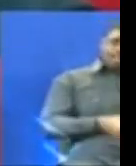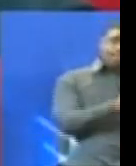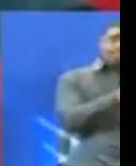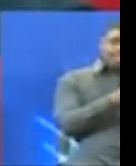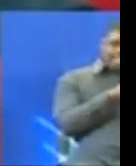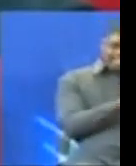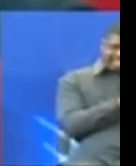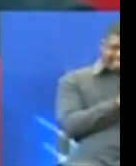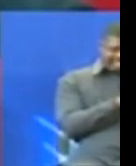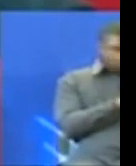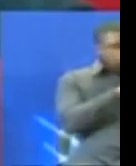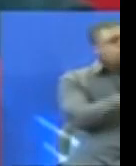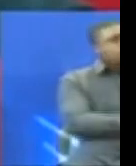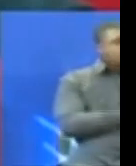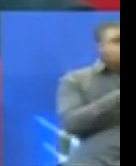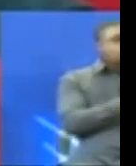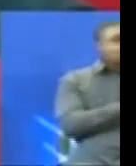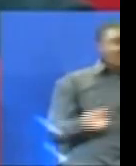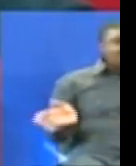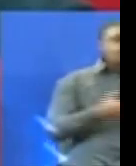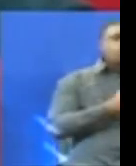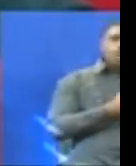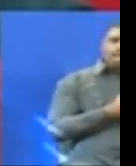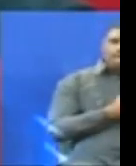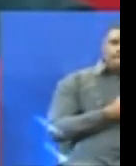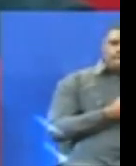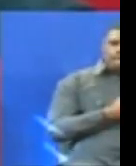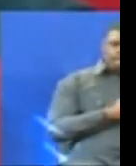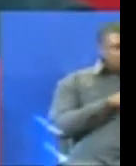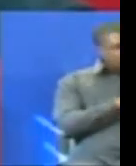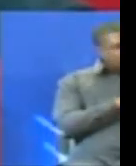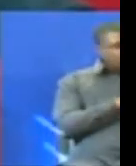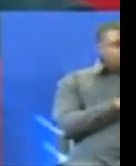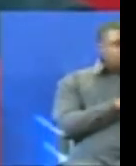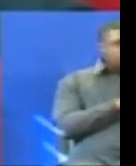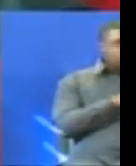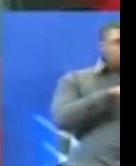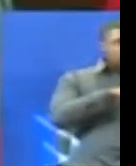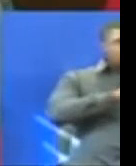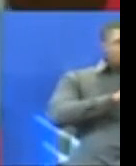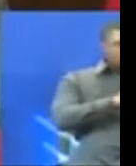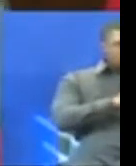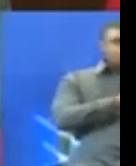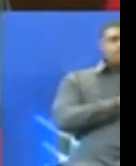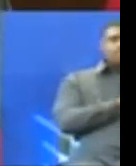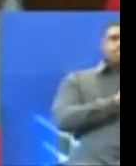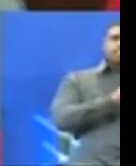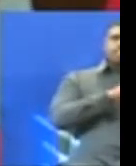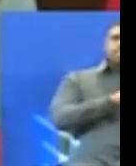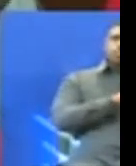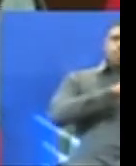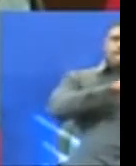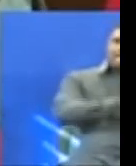tangu mwezi wa 10 imejifunga. Na hii barabara yetu inachungua ile wale nayo inapita kwa kulala magari njiani